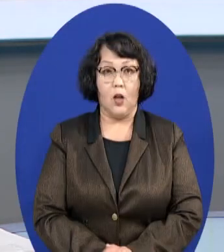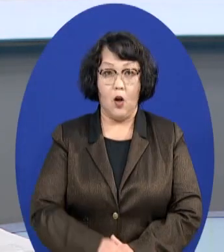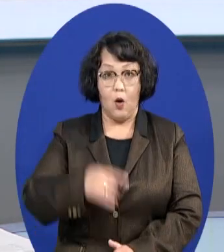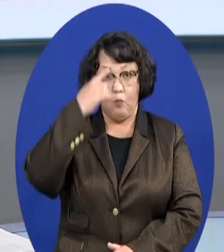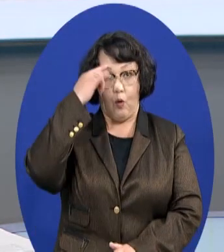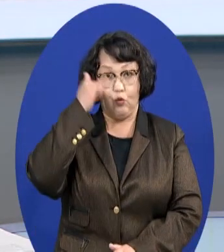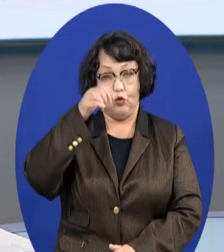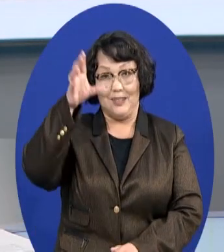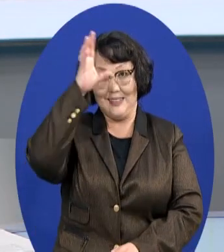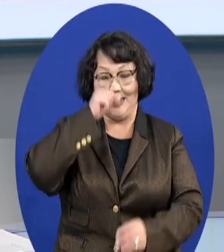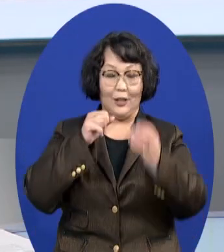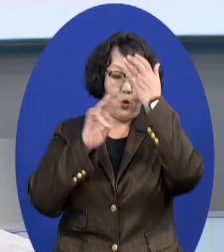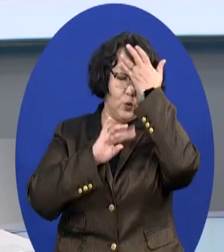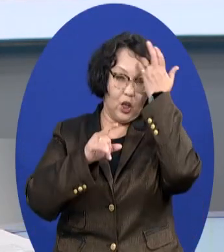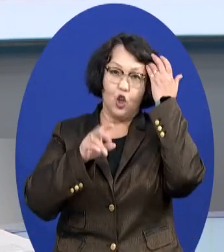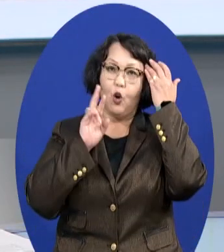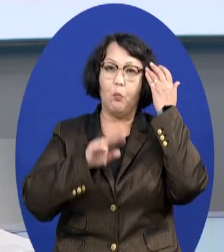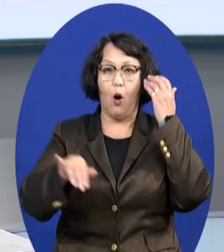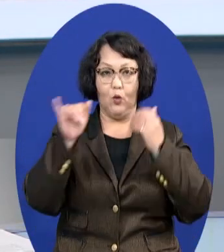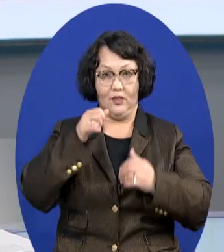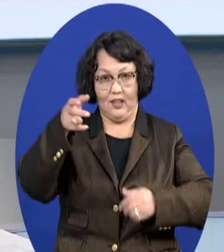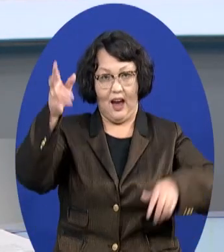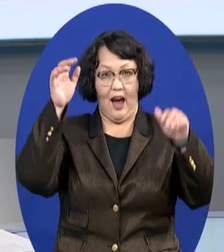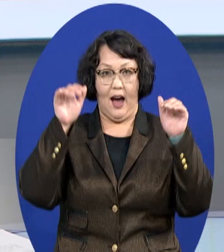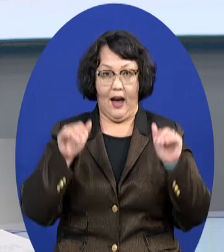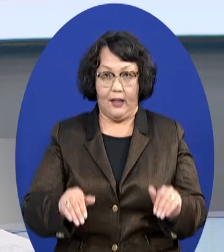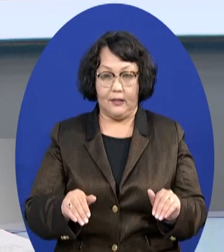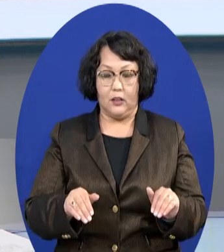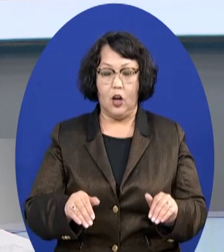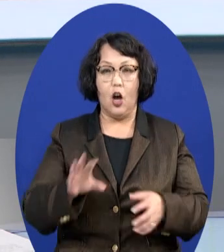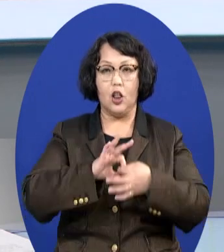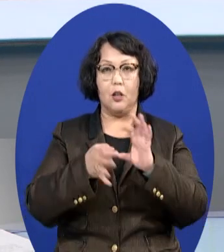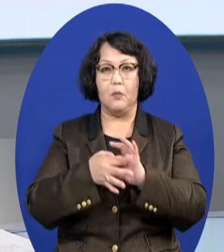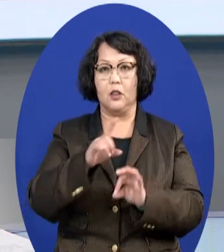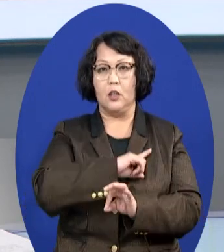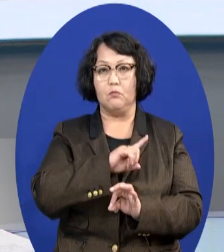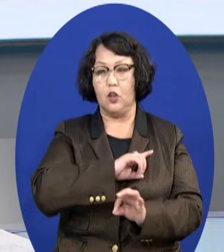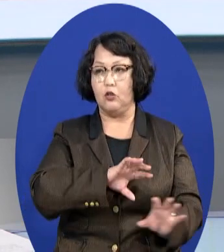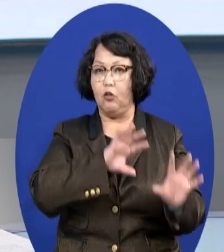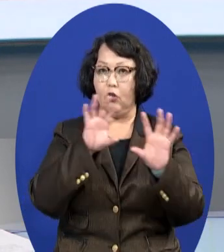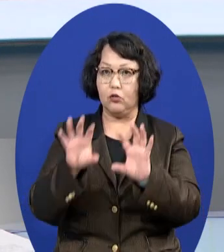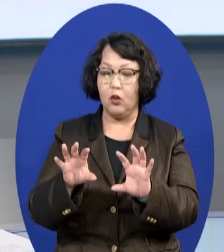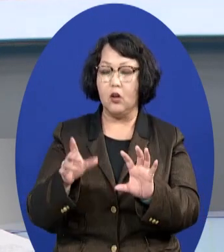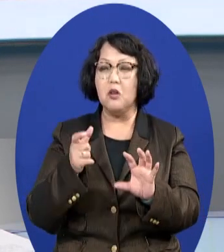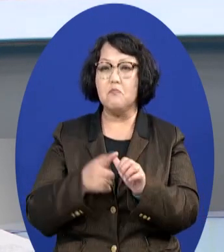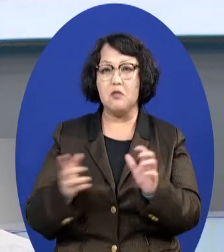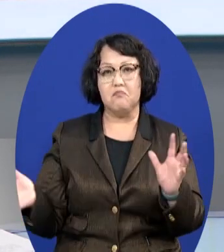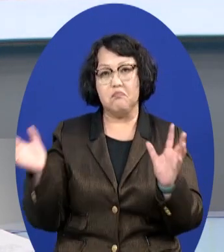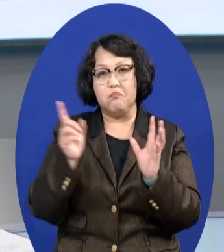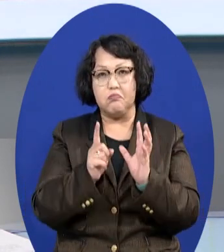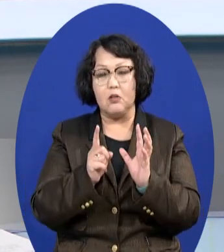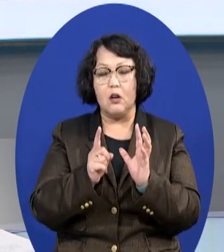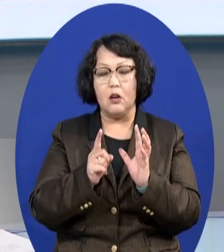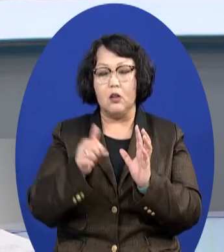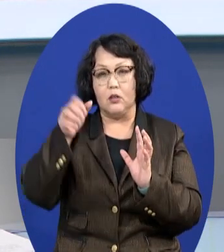Монгол Улсын Ерөнхий сайд Л.Оюун Эрдэнэ Япон Улсын Цог, жавхлант, эзэн хаан Нарүхитод Олимпын нээлтэд оролцож байгаа хүндэт зочдын хамтар бараалхсан байна. Ерөнхий сайд Л.Оюун Эрдэнэ